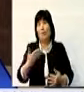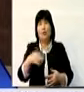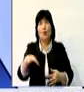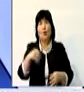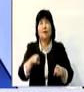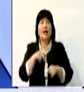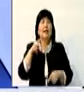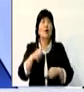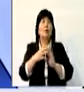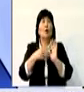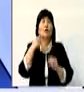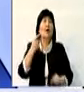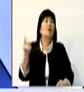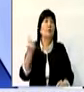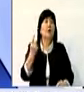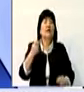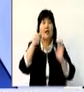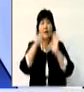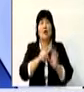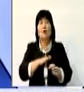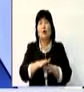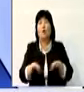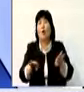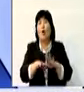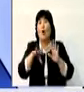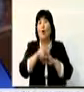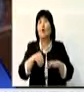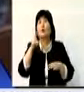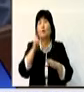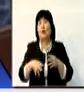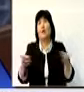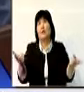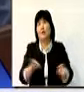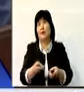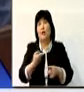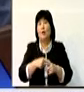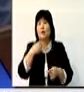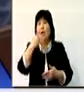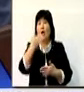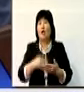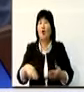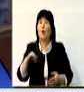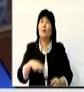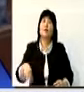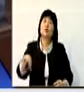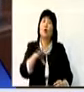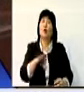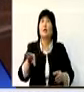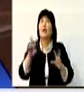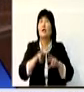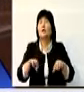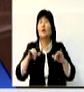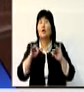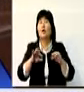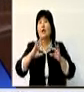оған 2019 жылдың бірінші жартыжылдығында толыққанды қосылып болуы тиіс. Осы ретте атап өту керек, облыс көлемінде жүргізілген талдамалық